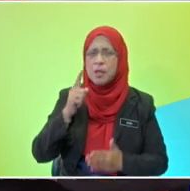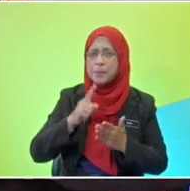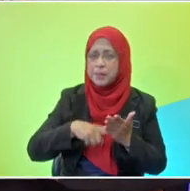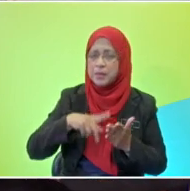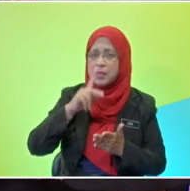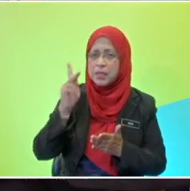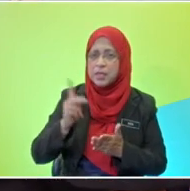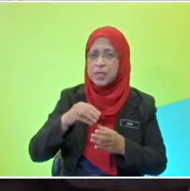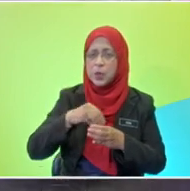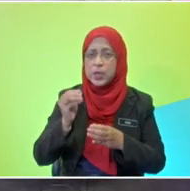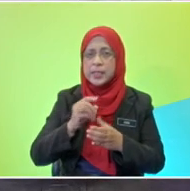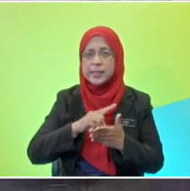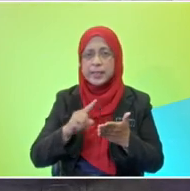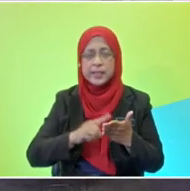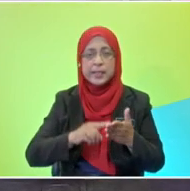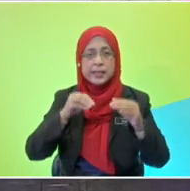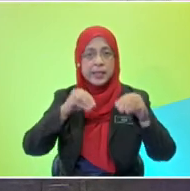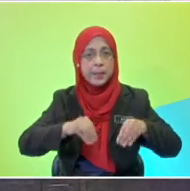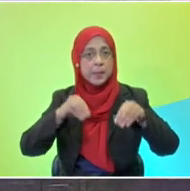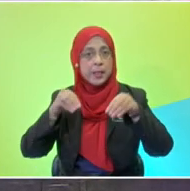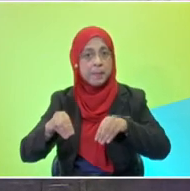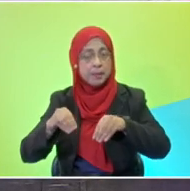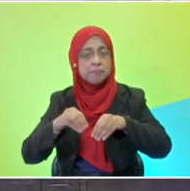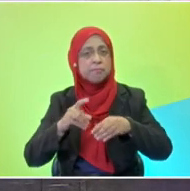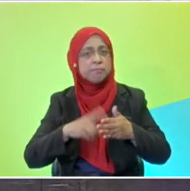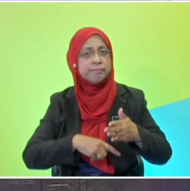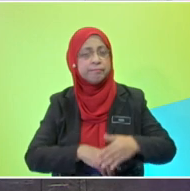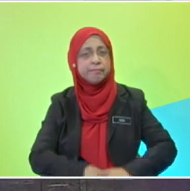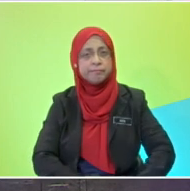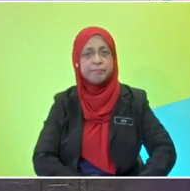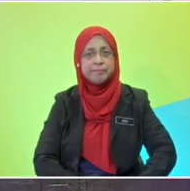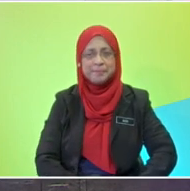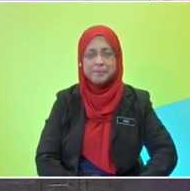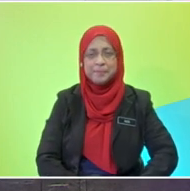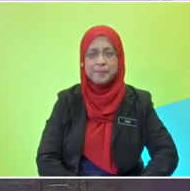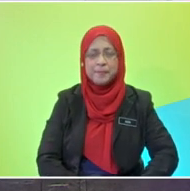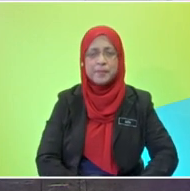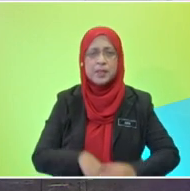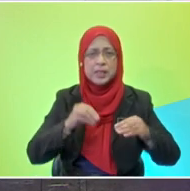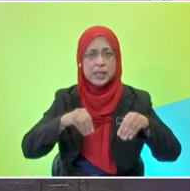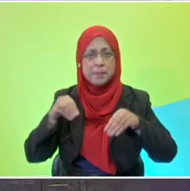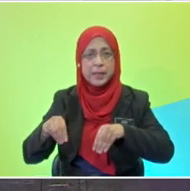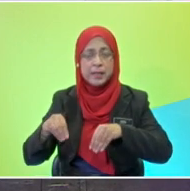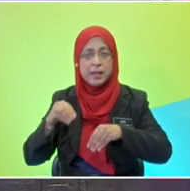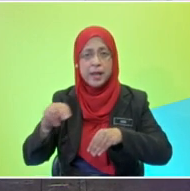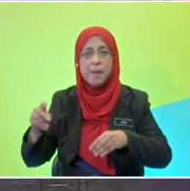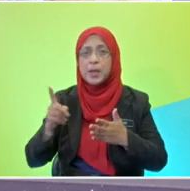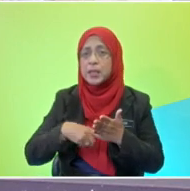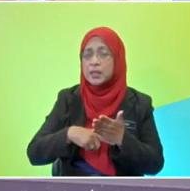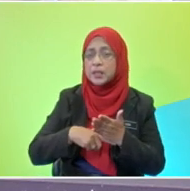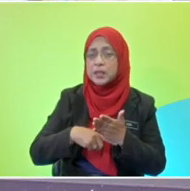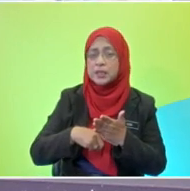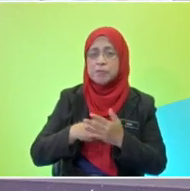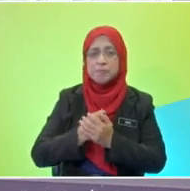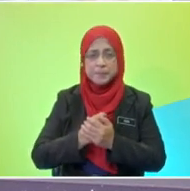keluarkan zakat kalau kita keluarkan zakat tanaman kita